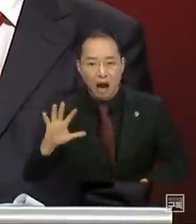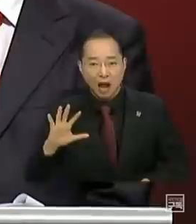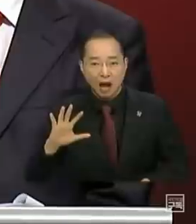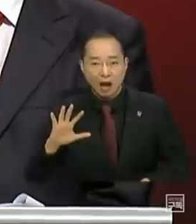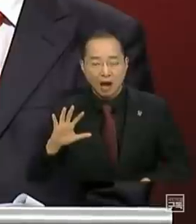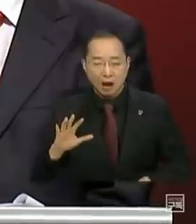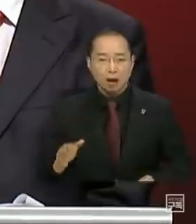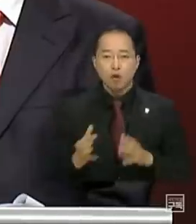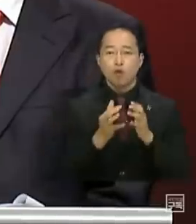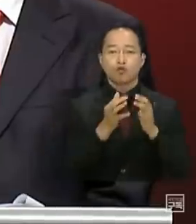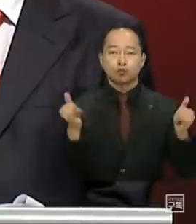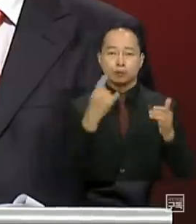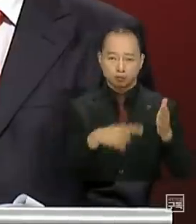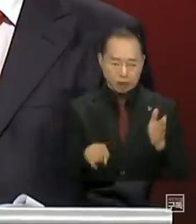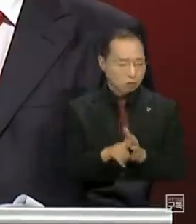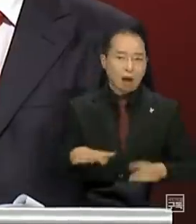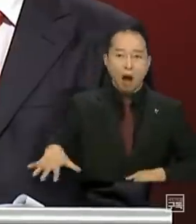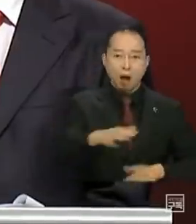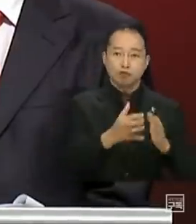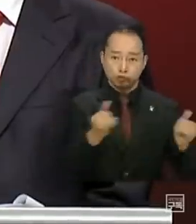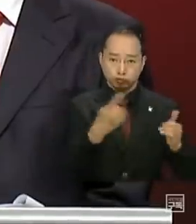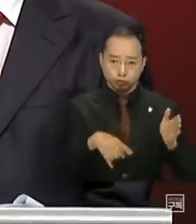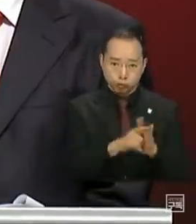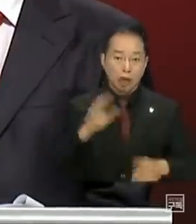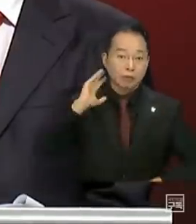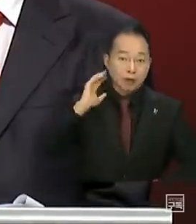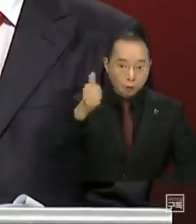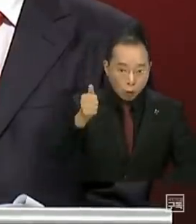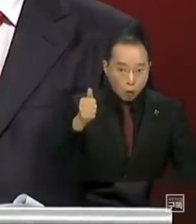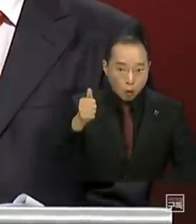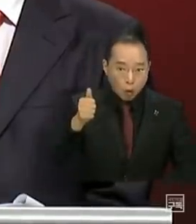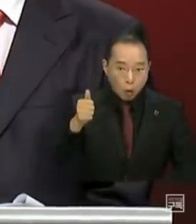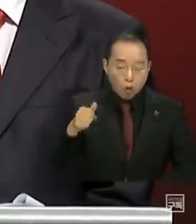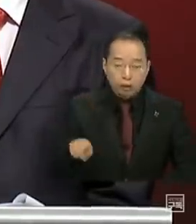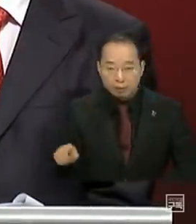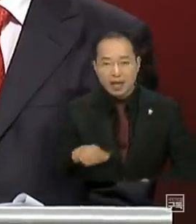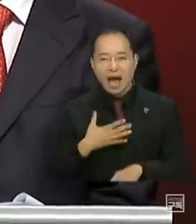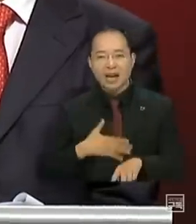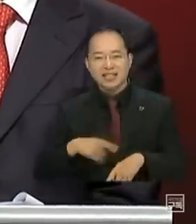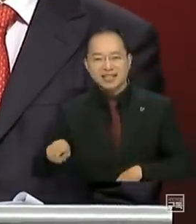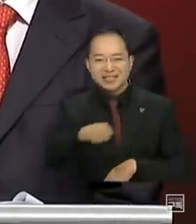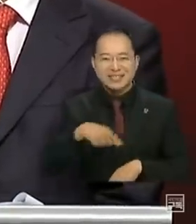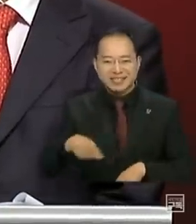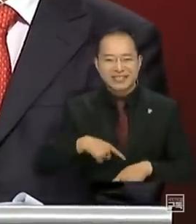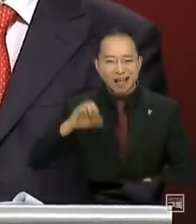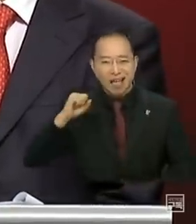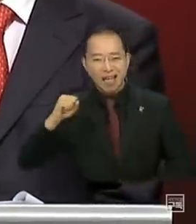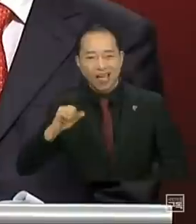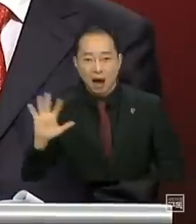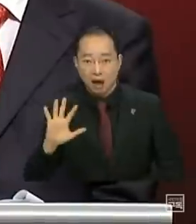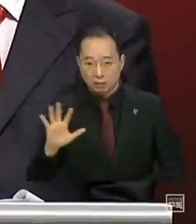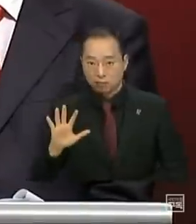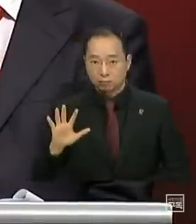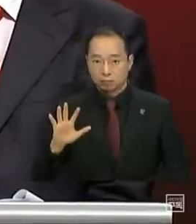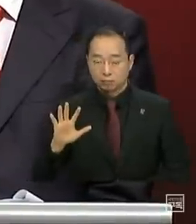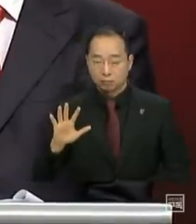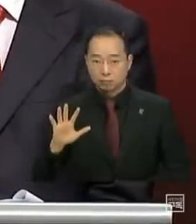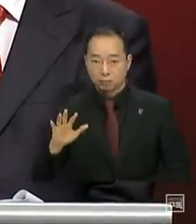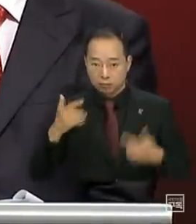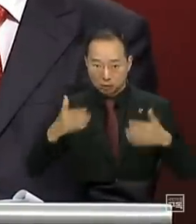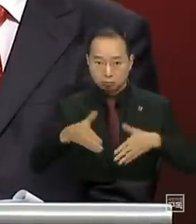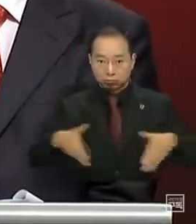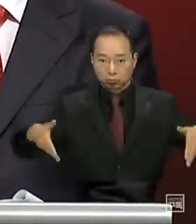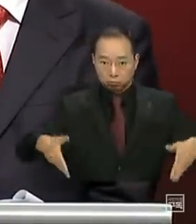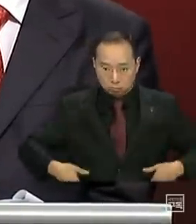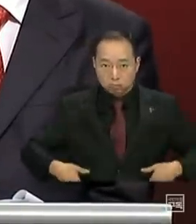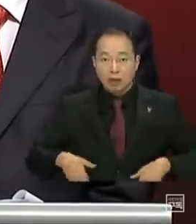모두의 국민을 위한 대통령이기 때문에 그러한 도덕성은 저는 기본이라고 봅니다. 예, 예. 이게 없으면 저는 출마 자체를 하면